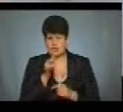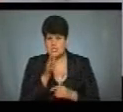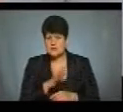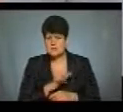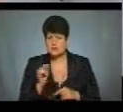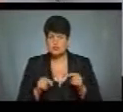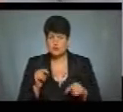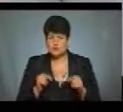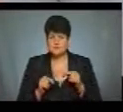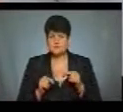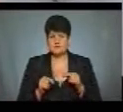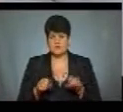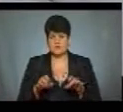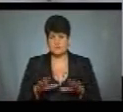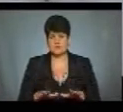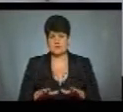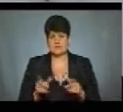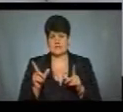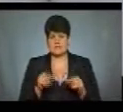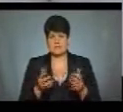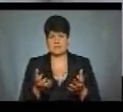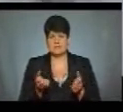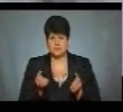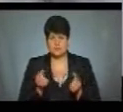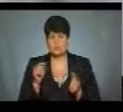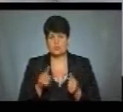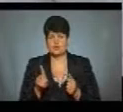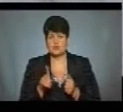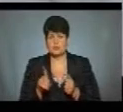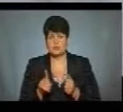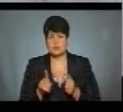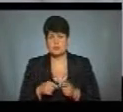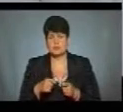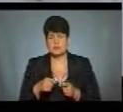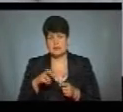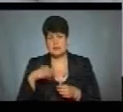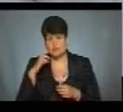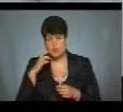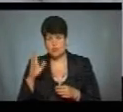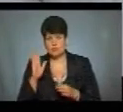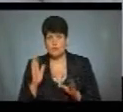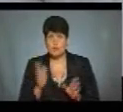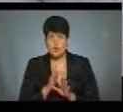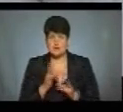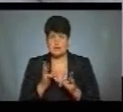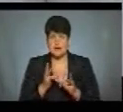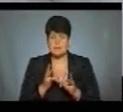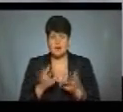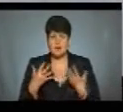тому вирішили все-таки їхати відбирати, тому що, якщо дасть Бог, буде погода, треба оздоровчі